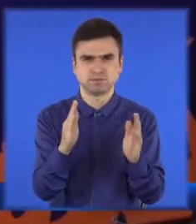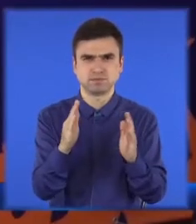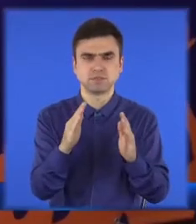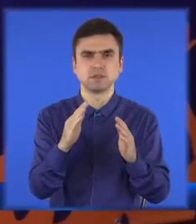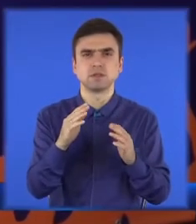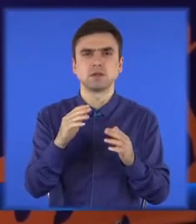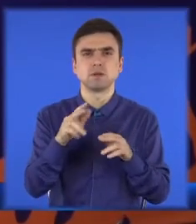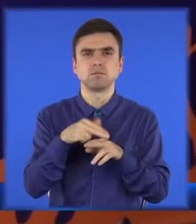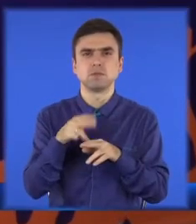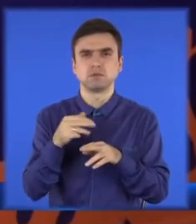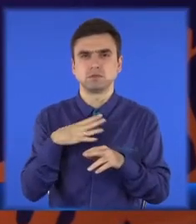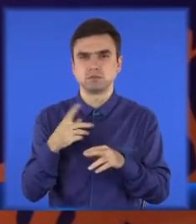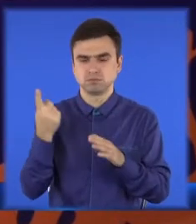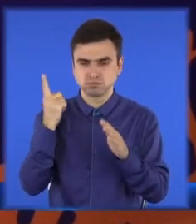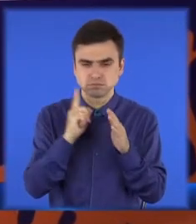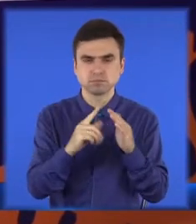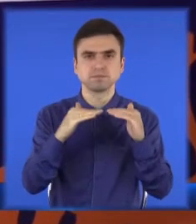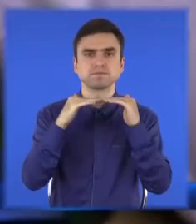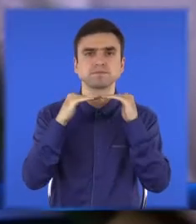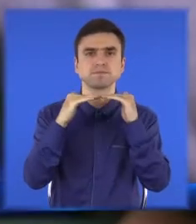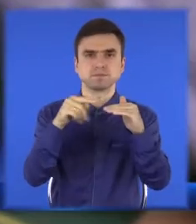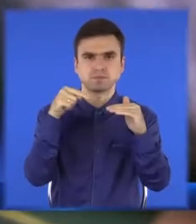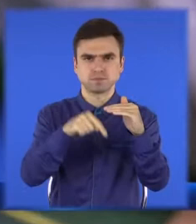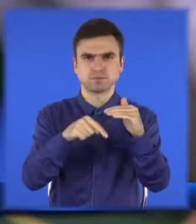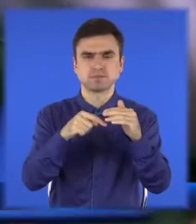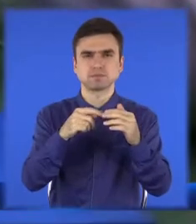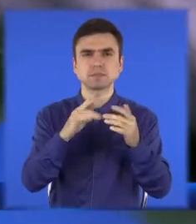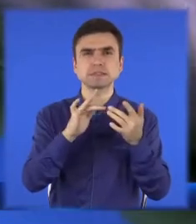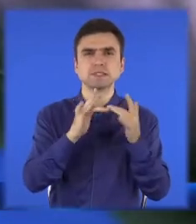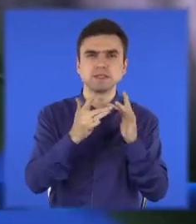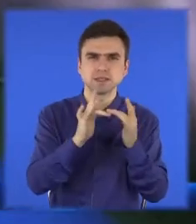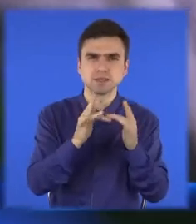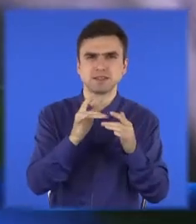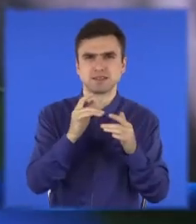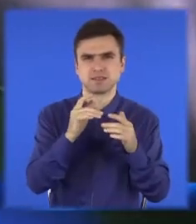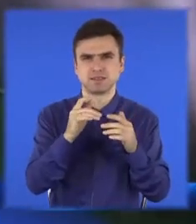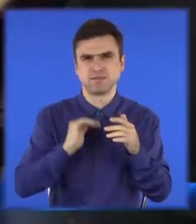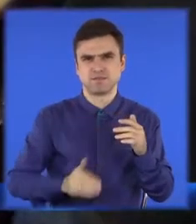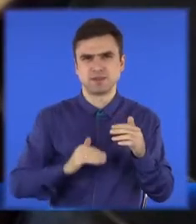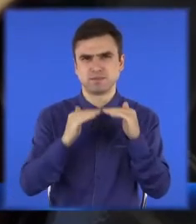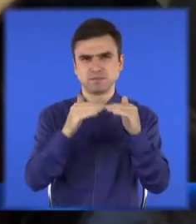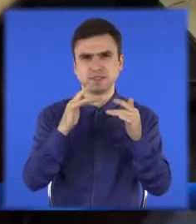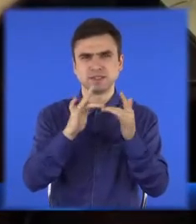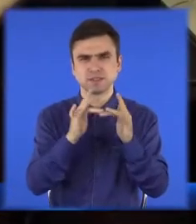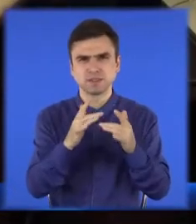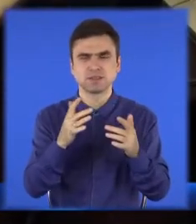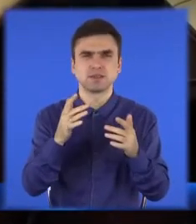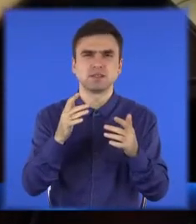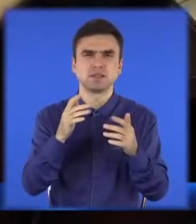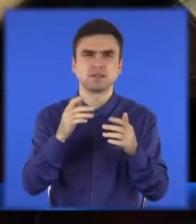нелегальний покер-рум. Два столи для гри в покер на гроші. Власник закладу замаскував в окремій кімнаті